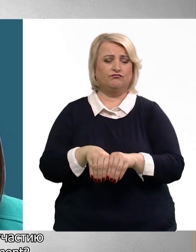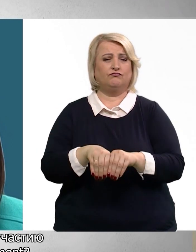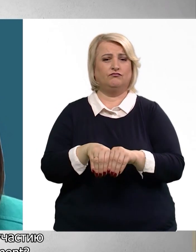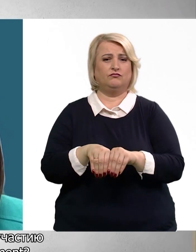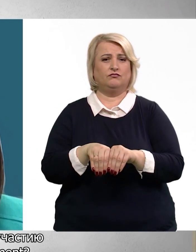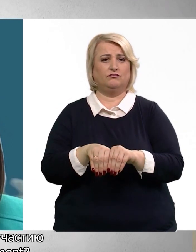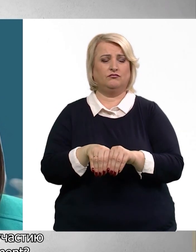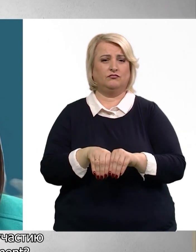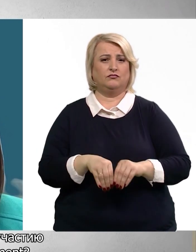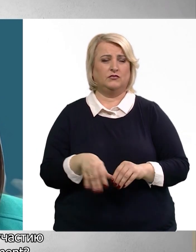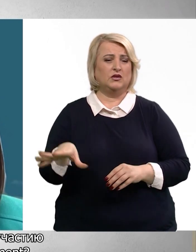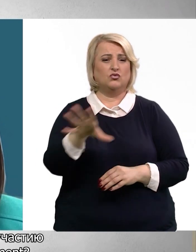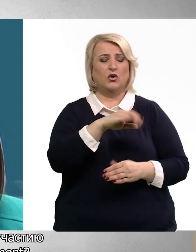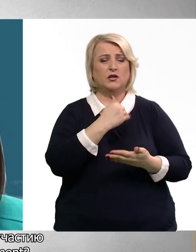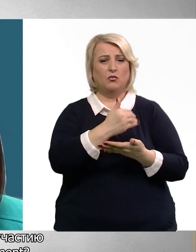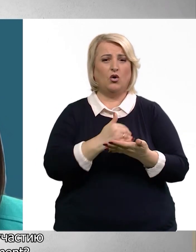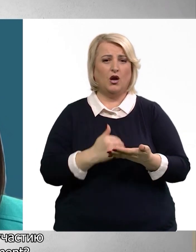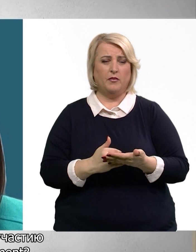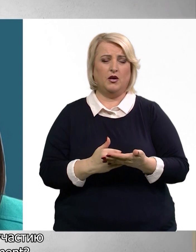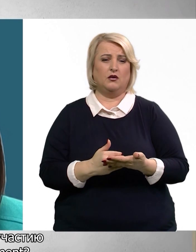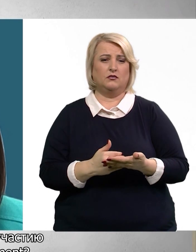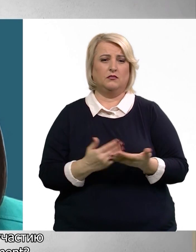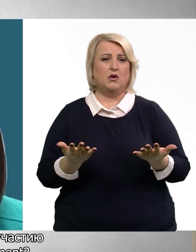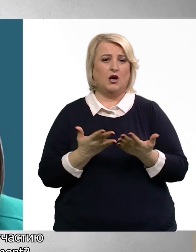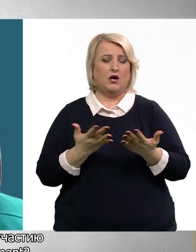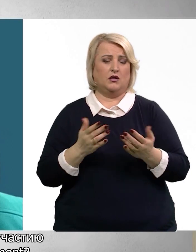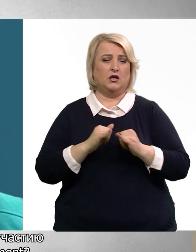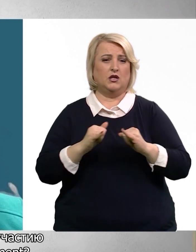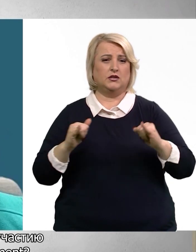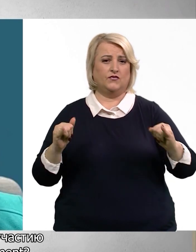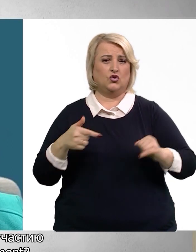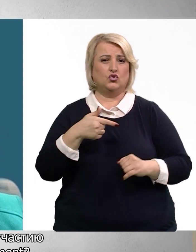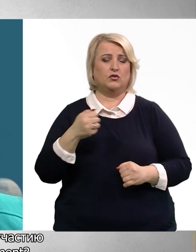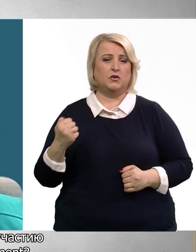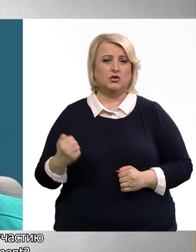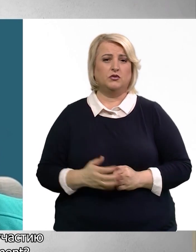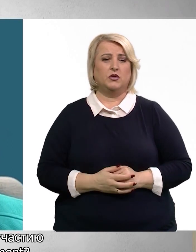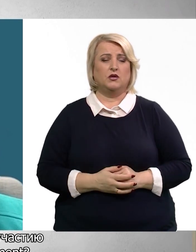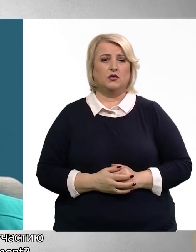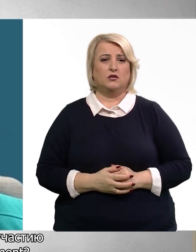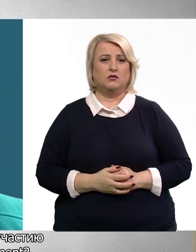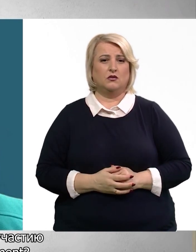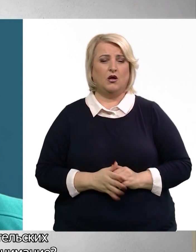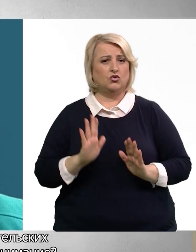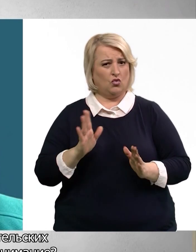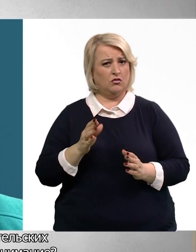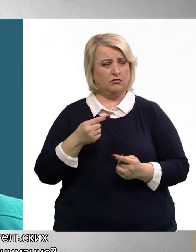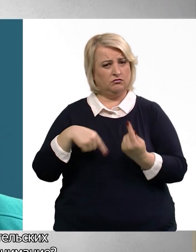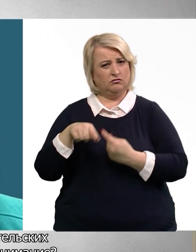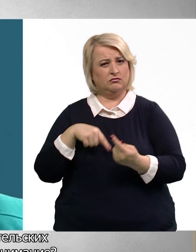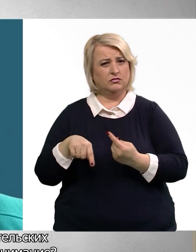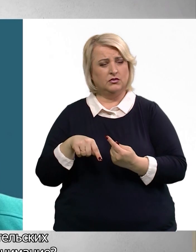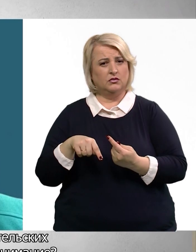pachet cu toate programele pe care le dezvoltă Junior Achievement,